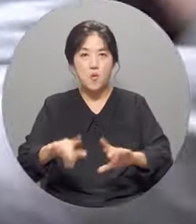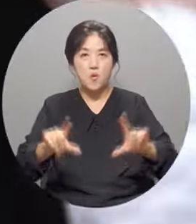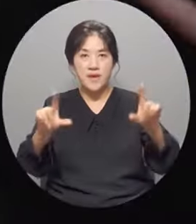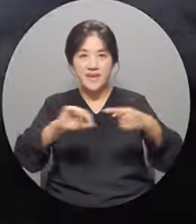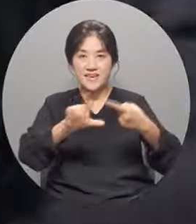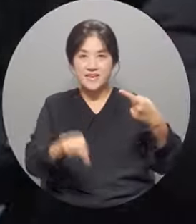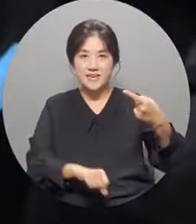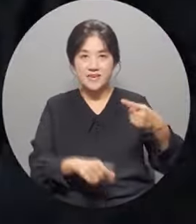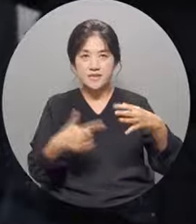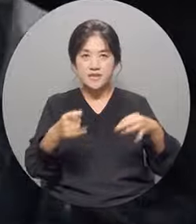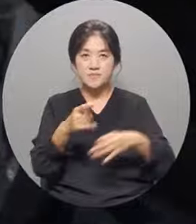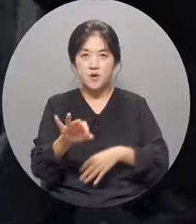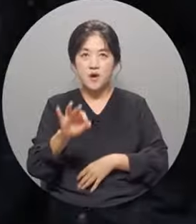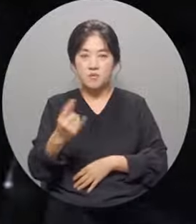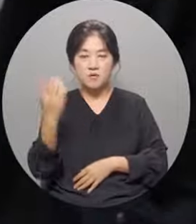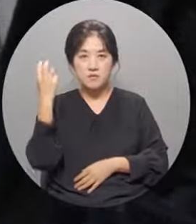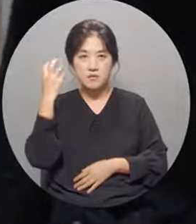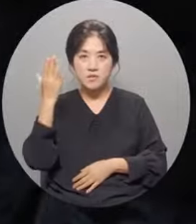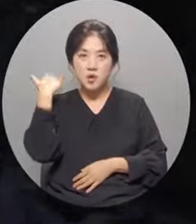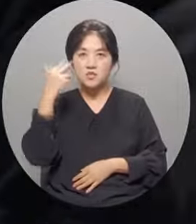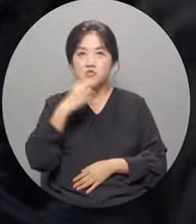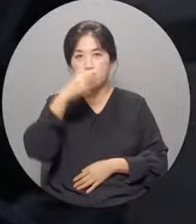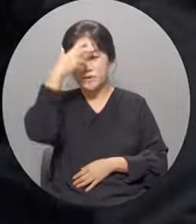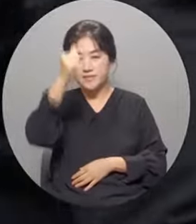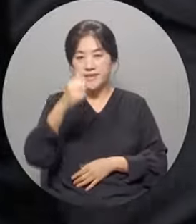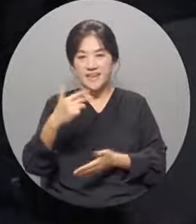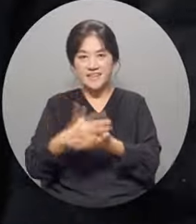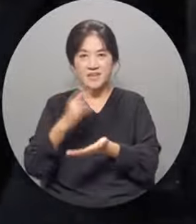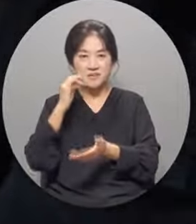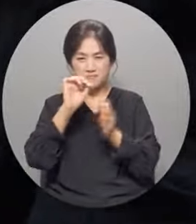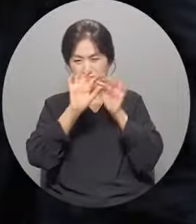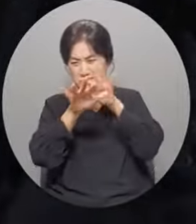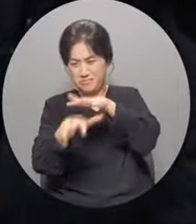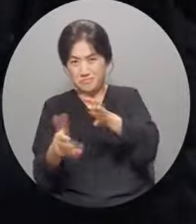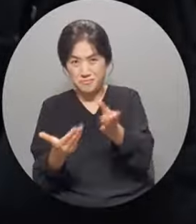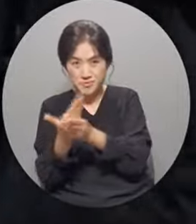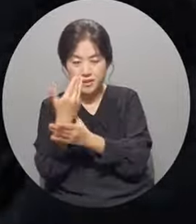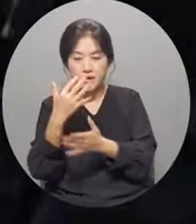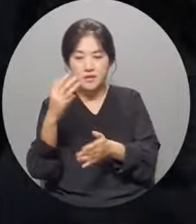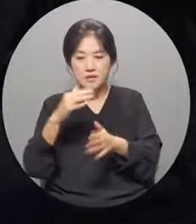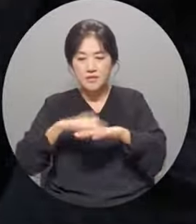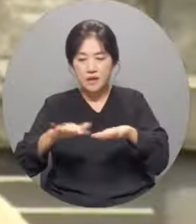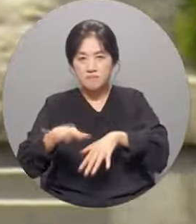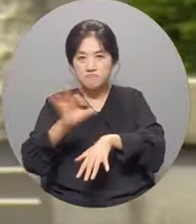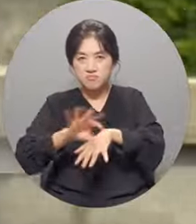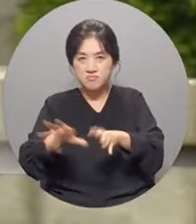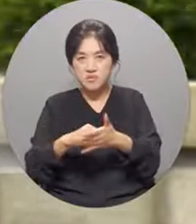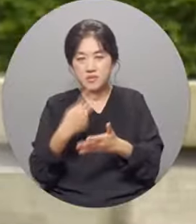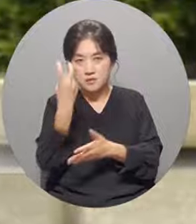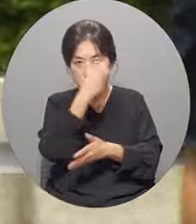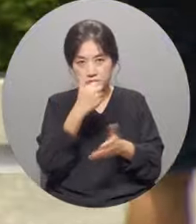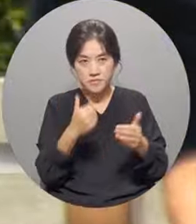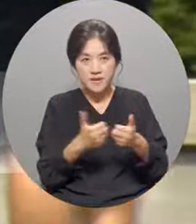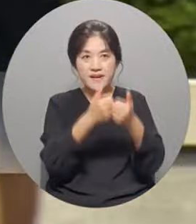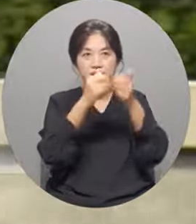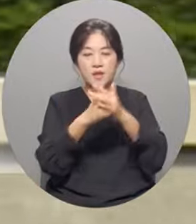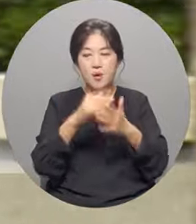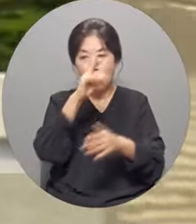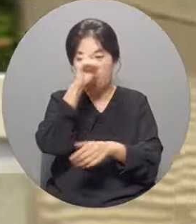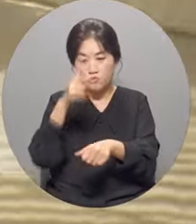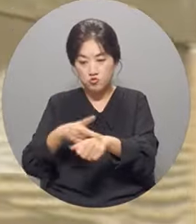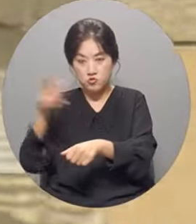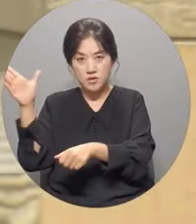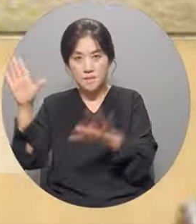1월 김광호 전 서울경찰청장의 이태원 참사 부실 대응 안건을 심의했을 때는 오후 2시쯤 시작해